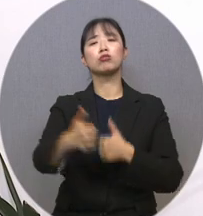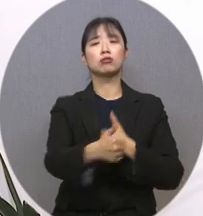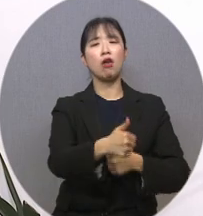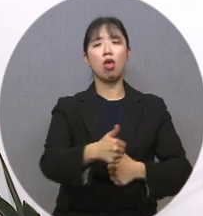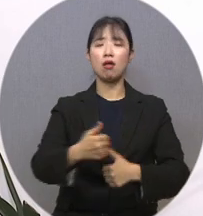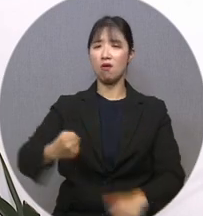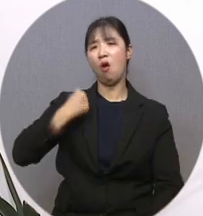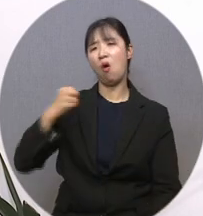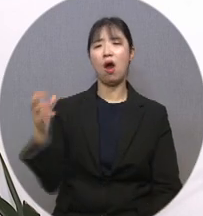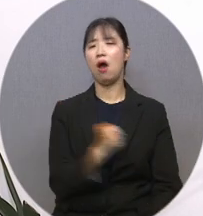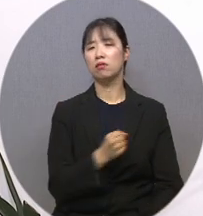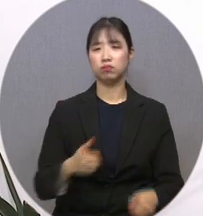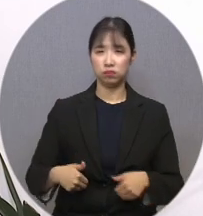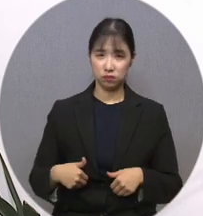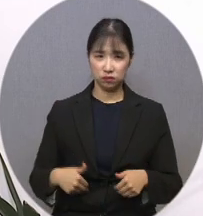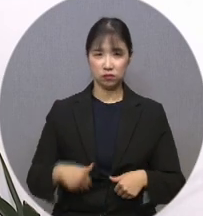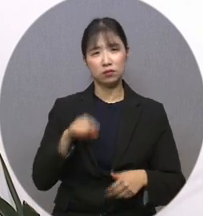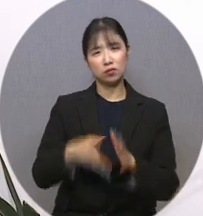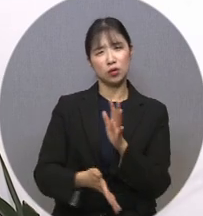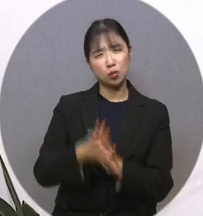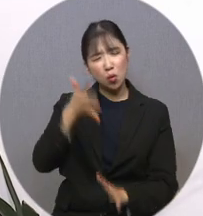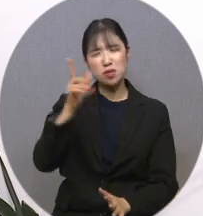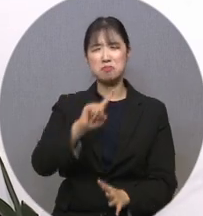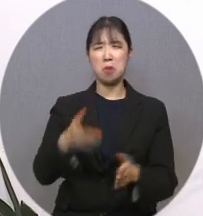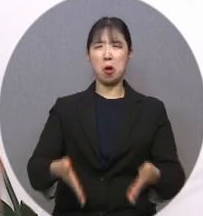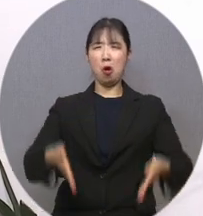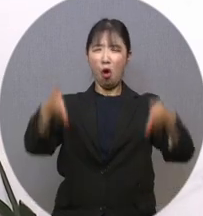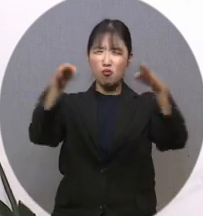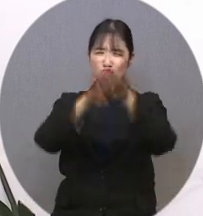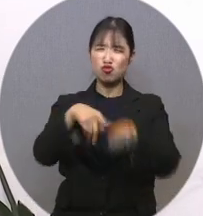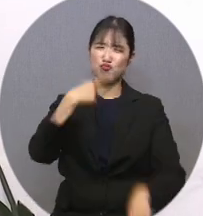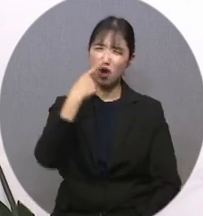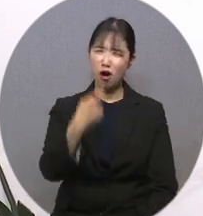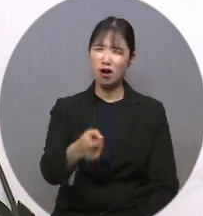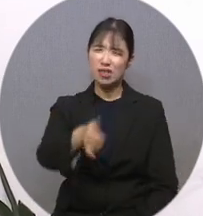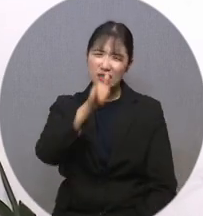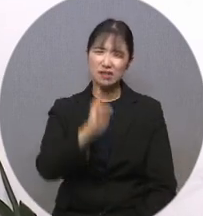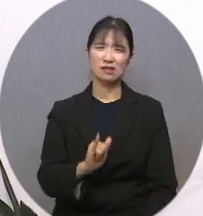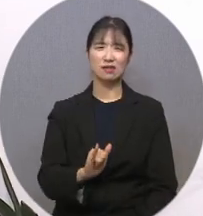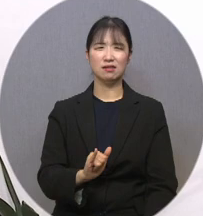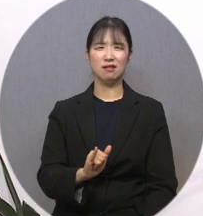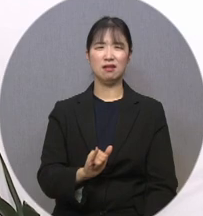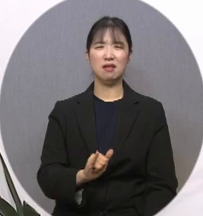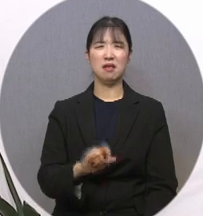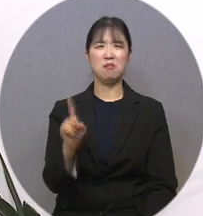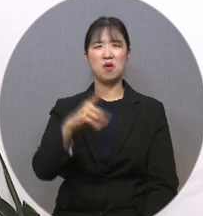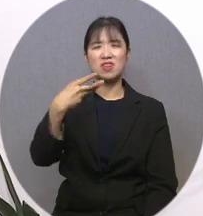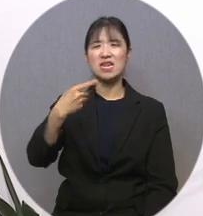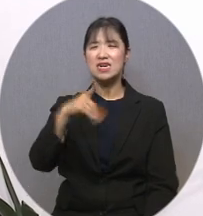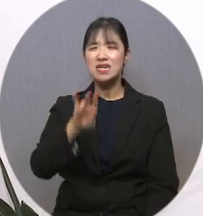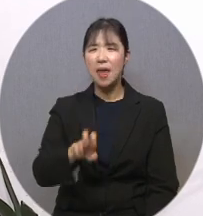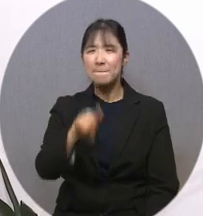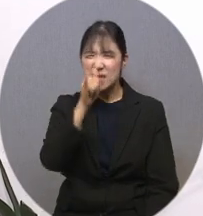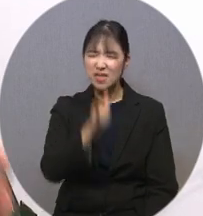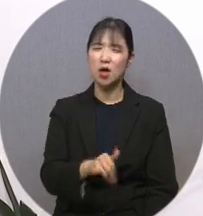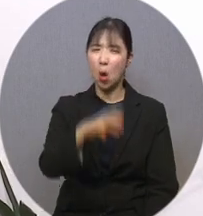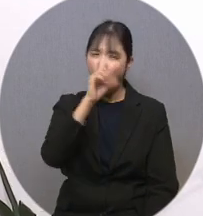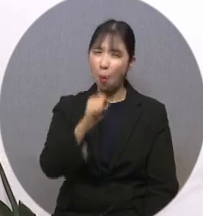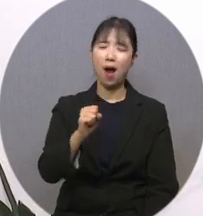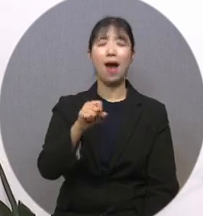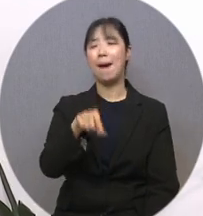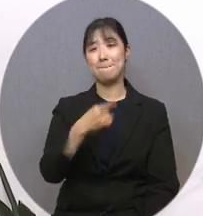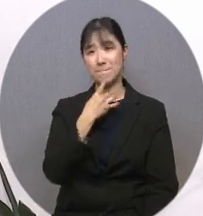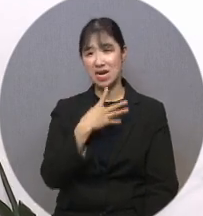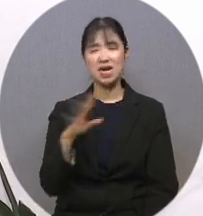경쟁력은 뭐 그 도시에 뭐 어떤 건물이 있다, 뭐가 뭐 어떤 트램이 있다 이런 그 뿐만